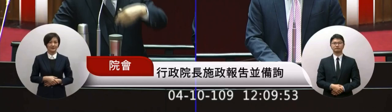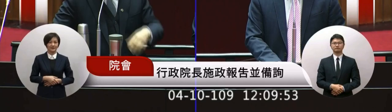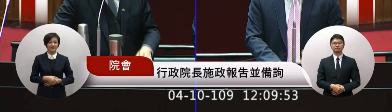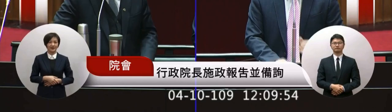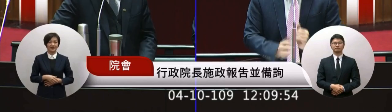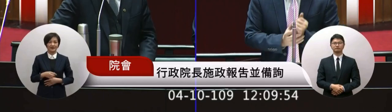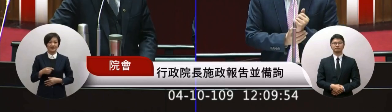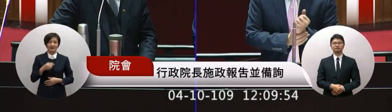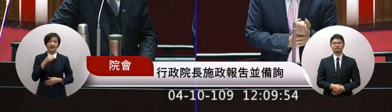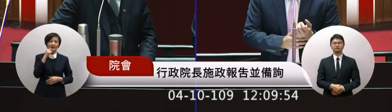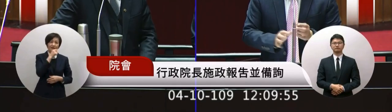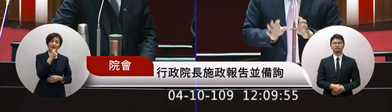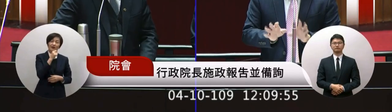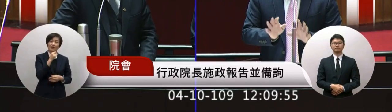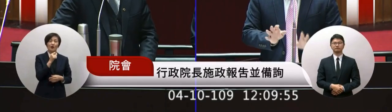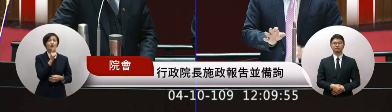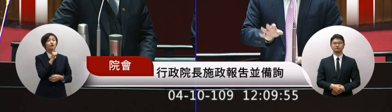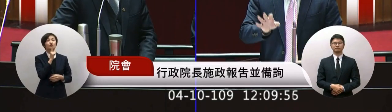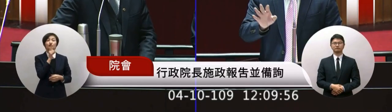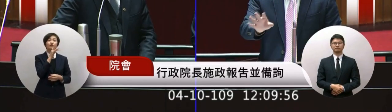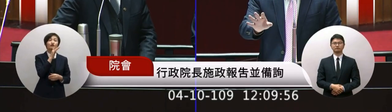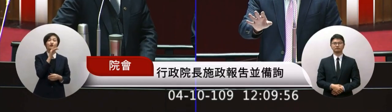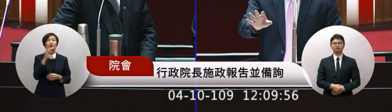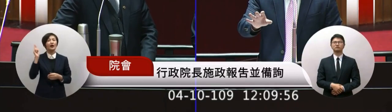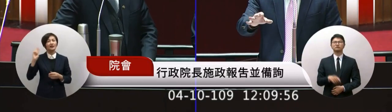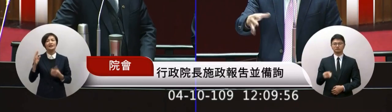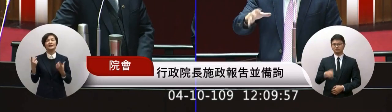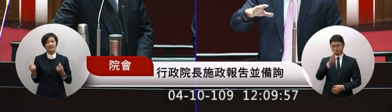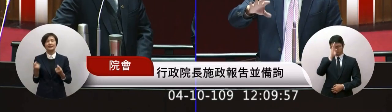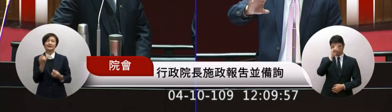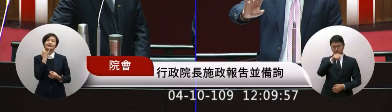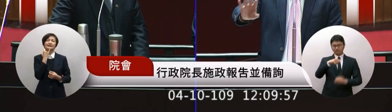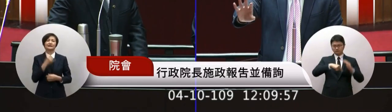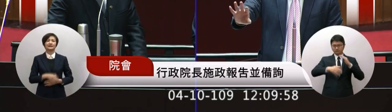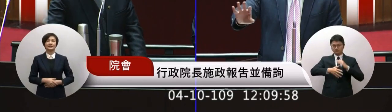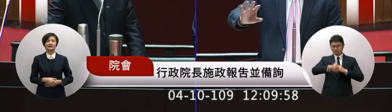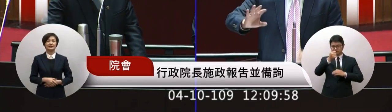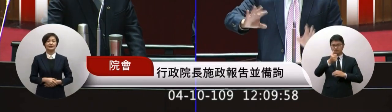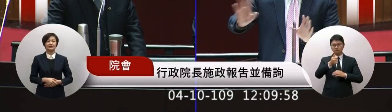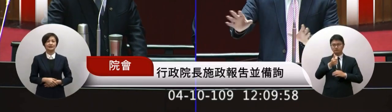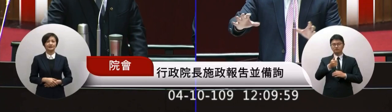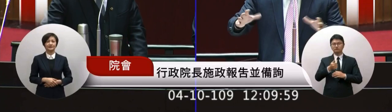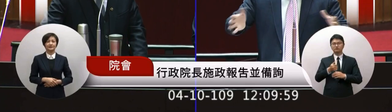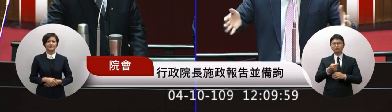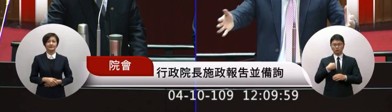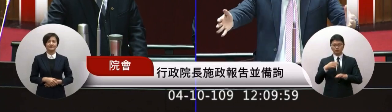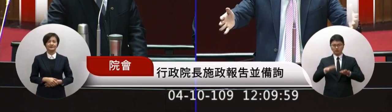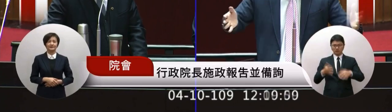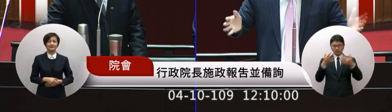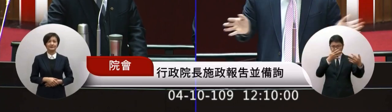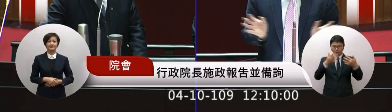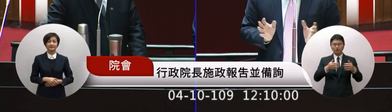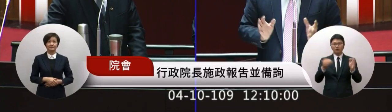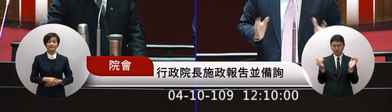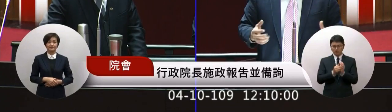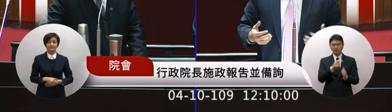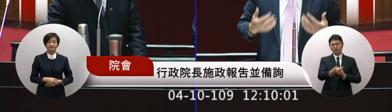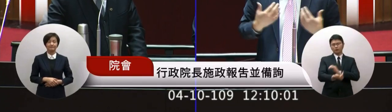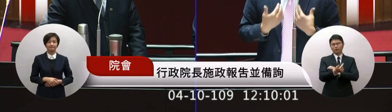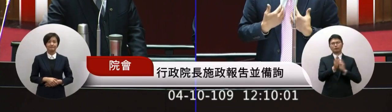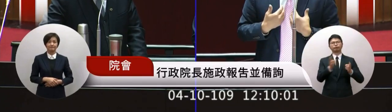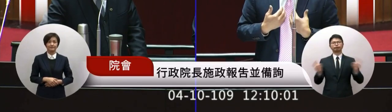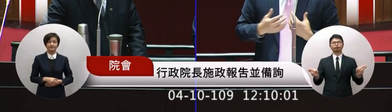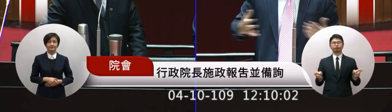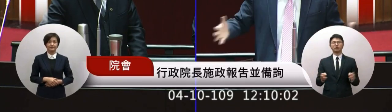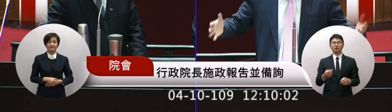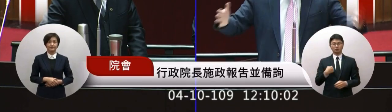甲翻作啥物发音。 所以这个部分拜托一定要得，咱执行过后这个可以交代一下，因为这个部分